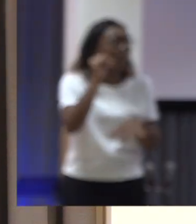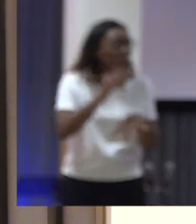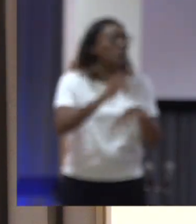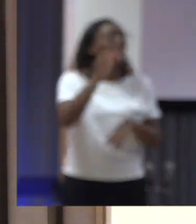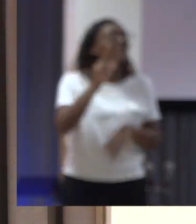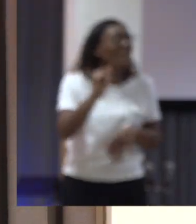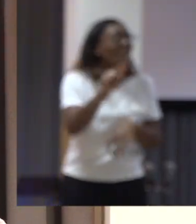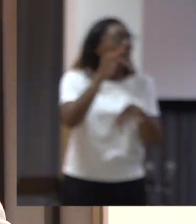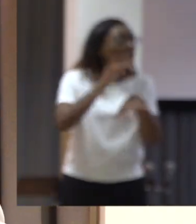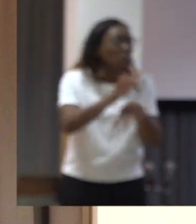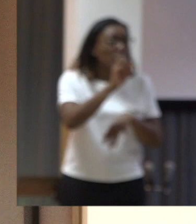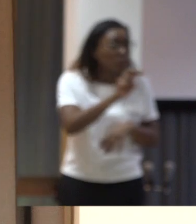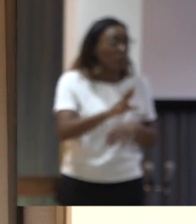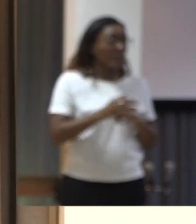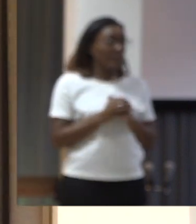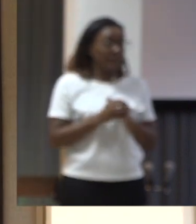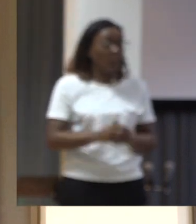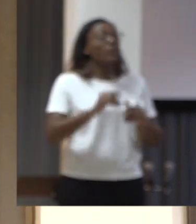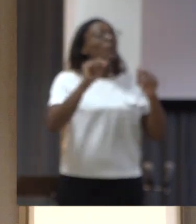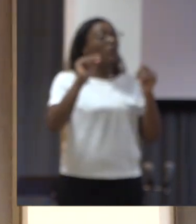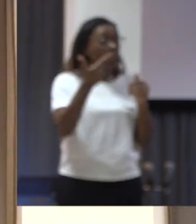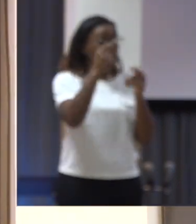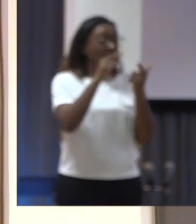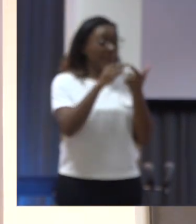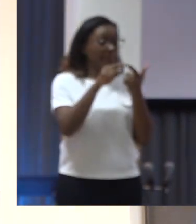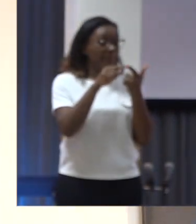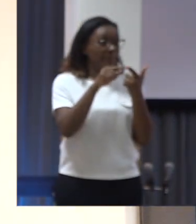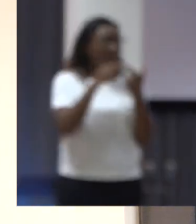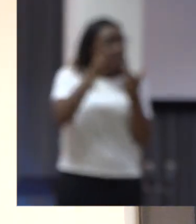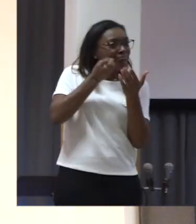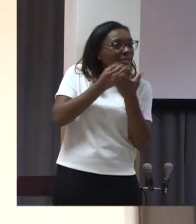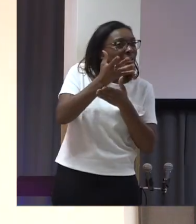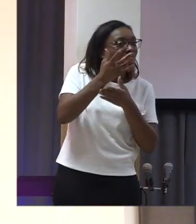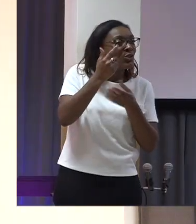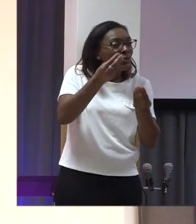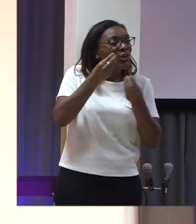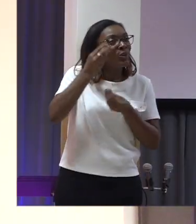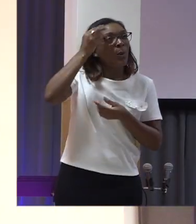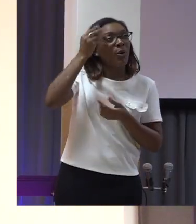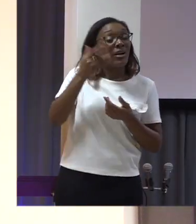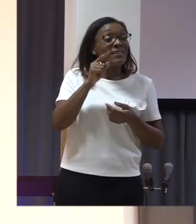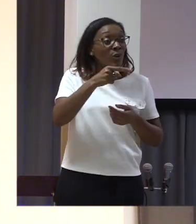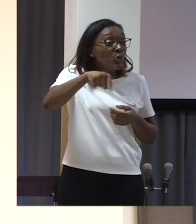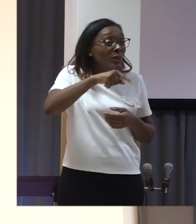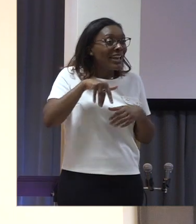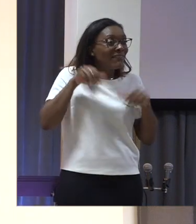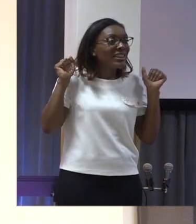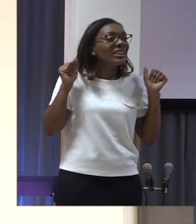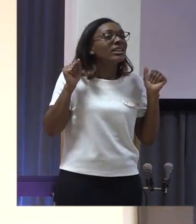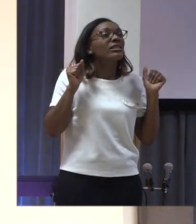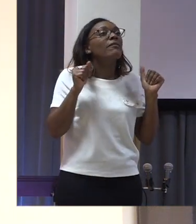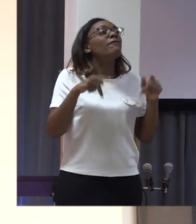Le deuxième enseignement que nous pouvons retenir de ce texte, c'est que nous devons éviter à chercher à vivre comme les